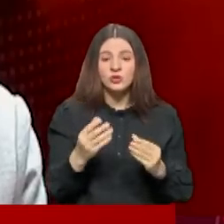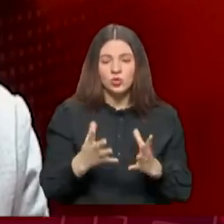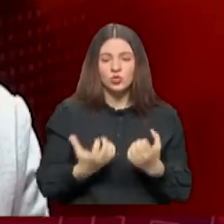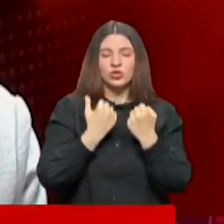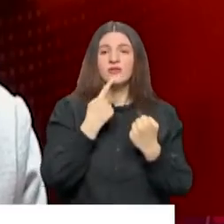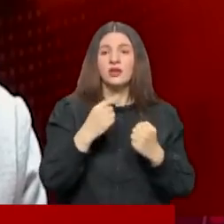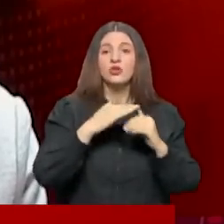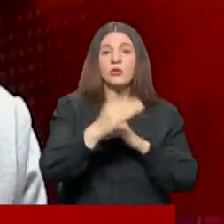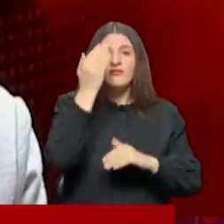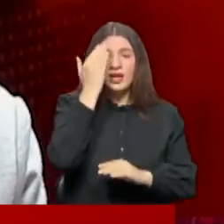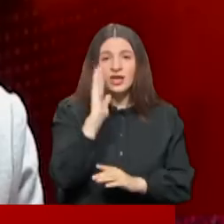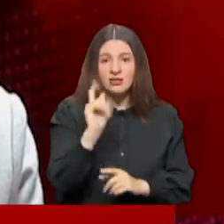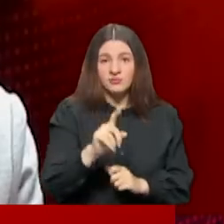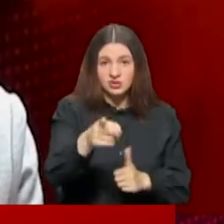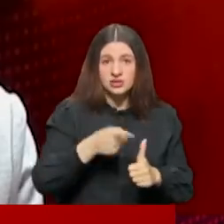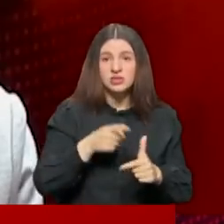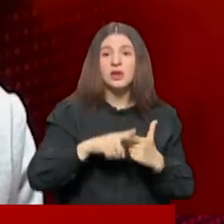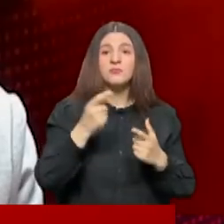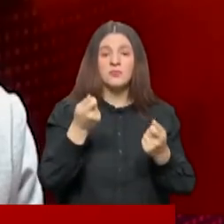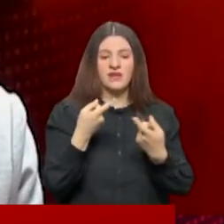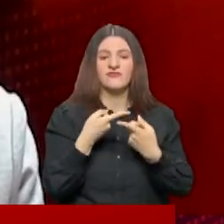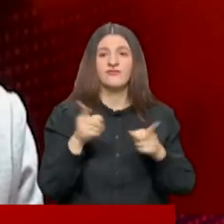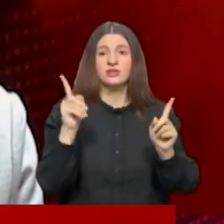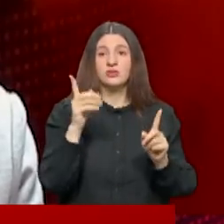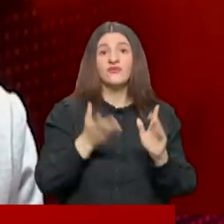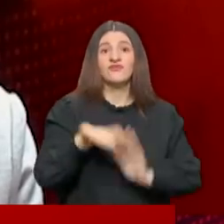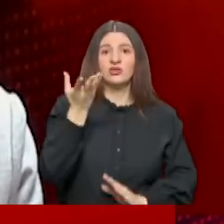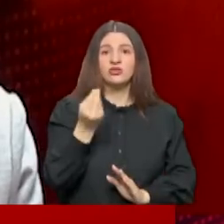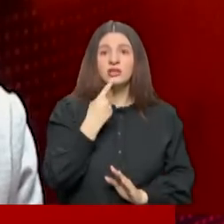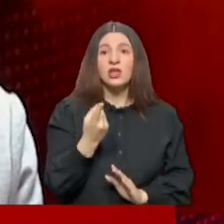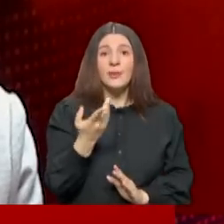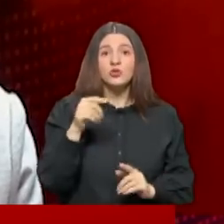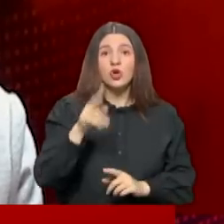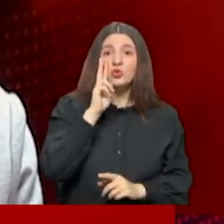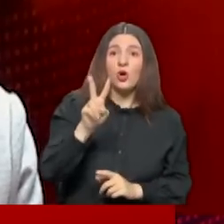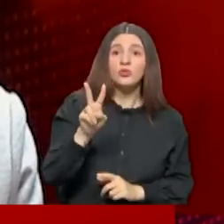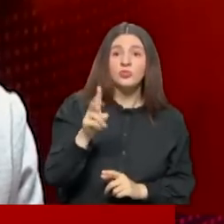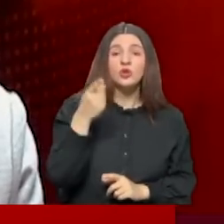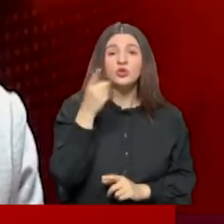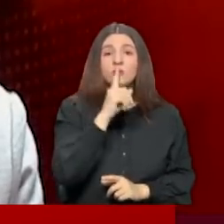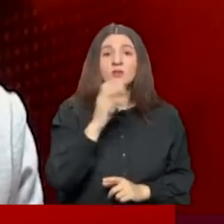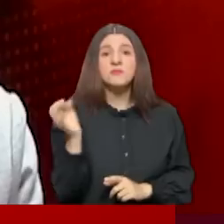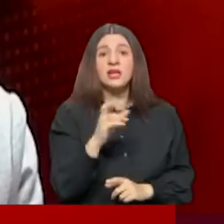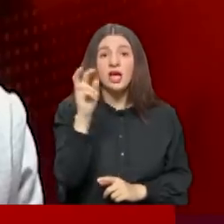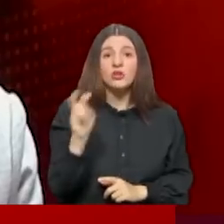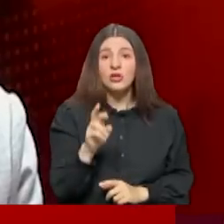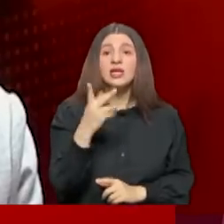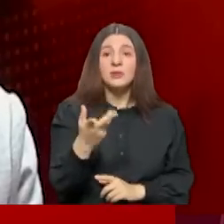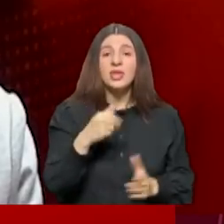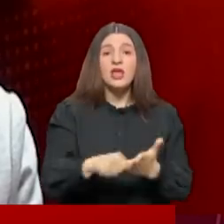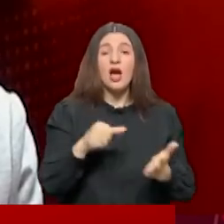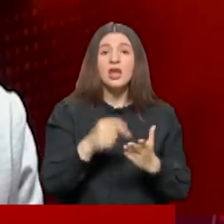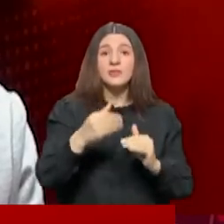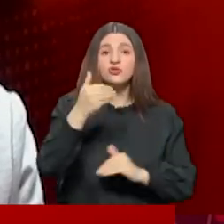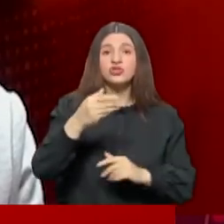derken milleti fakirleştirdiniz. Cari fazla olacaktı değil mi? Ama bugün baktığımız noktada Türkiye 100 milyar dolar gibi tarihi